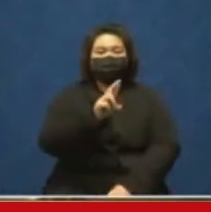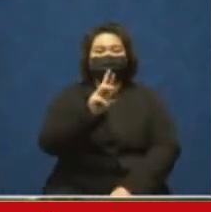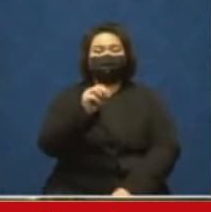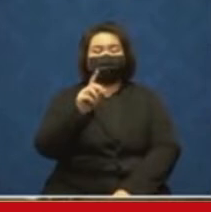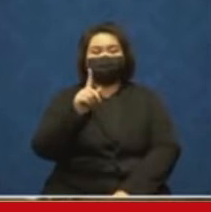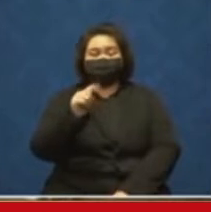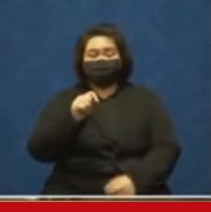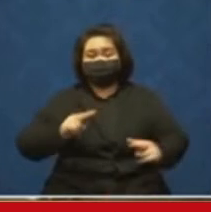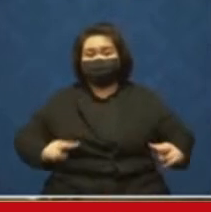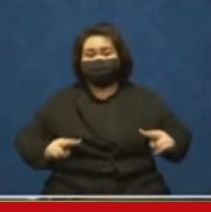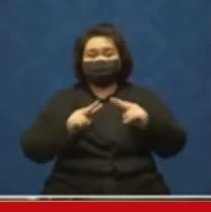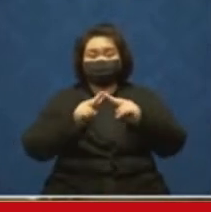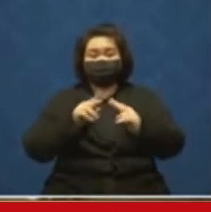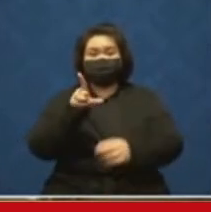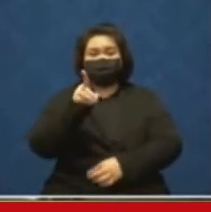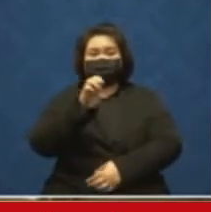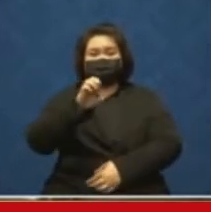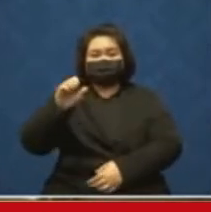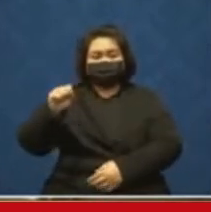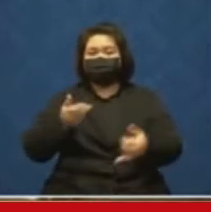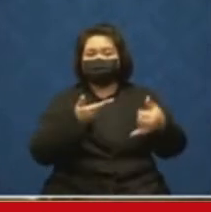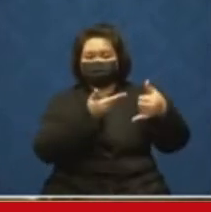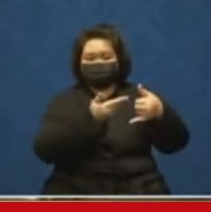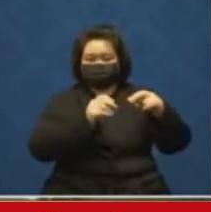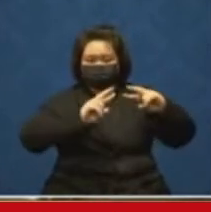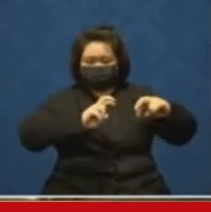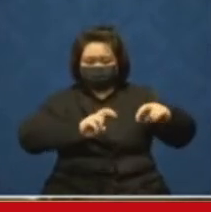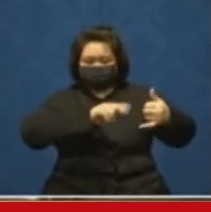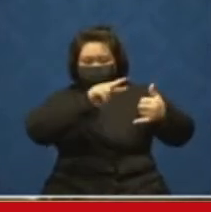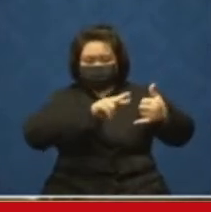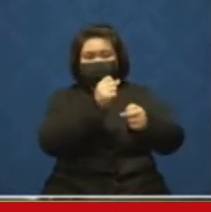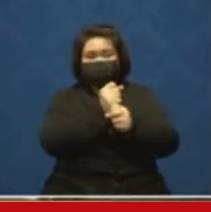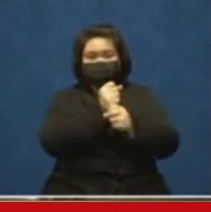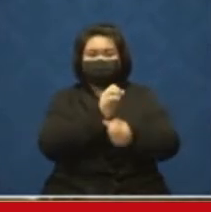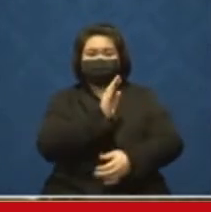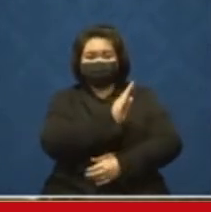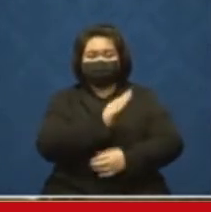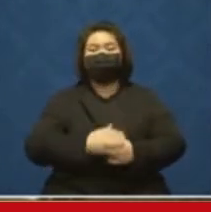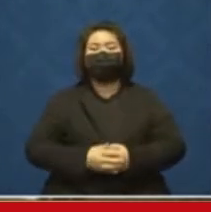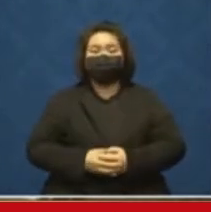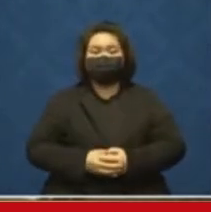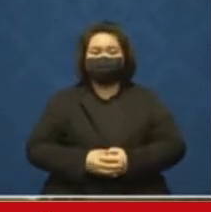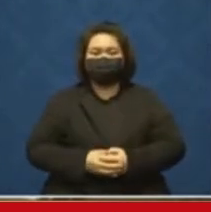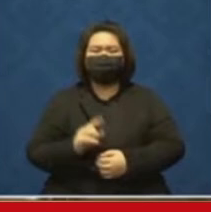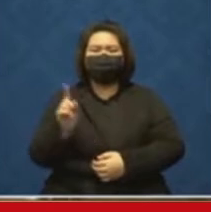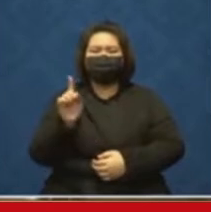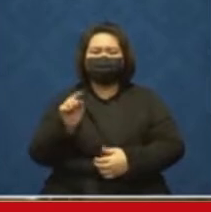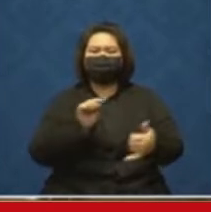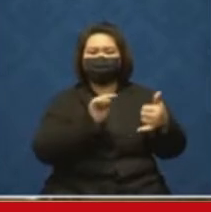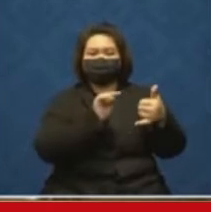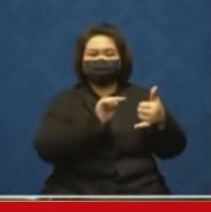ารกระทรวงดิจิตลเพื่อเศรษฐกิและสังคมในขอกลหาใช้อำนาจ